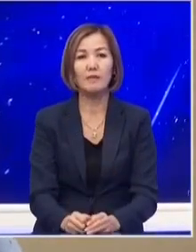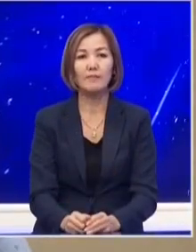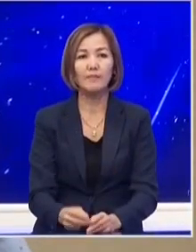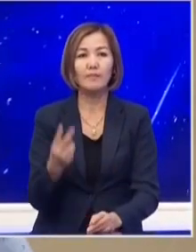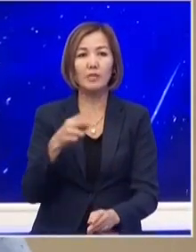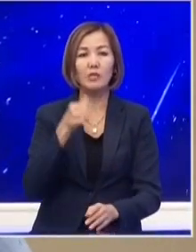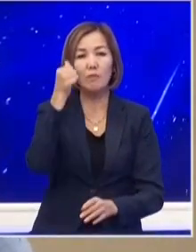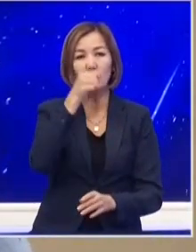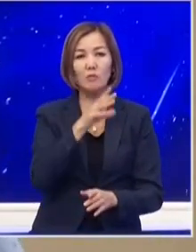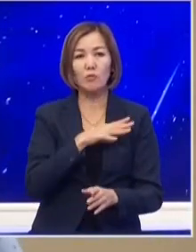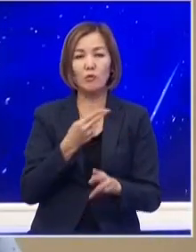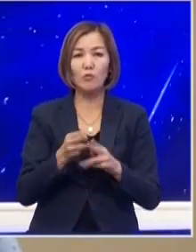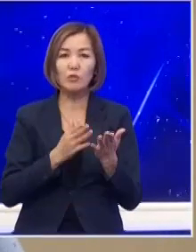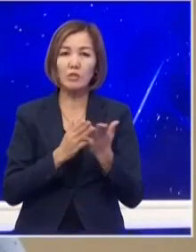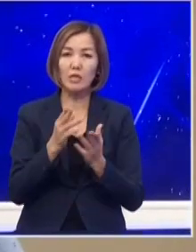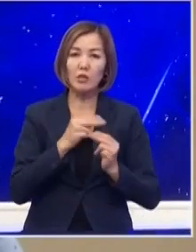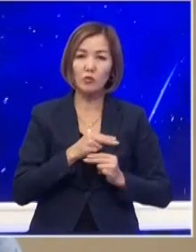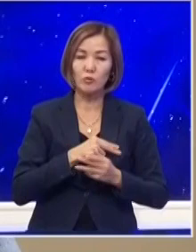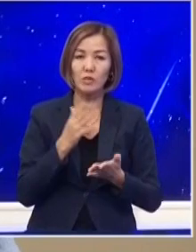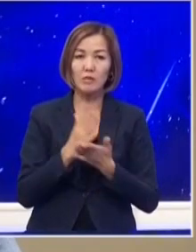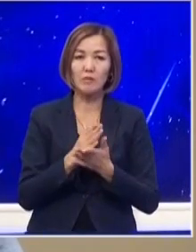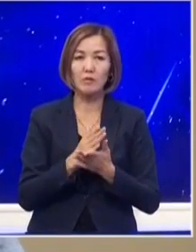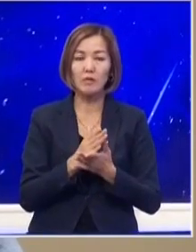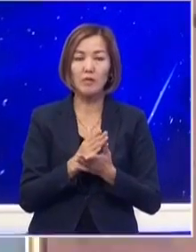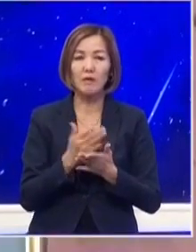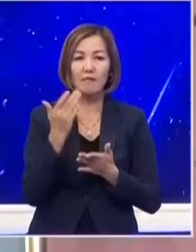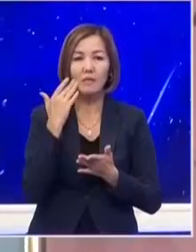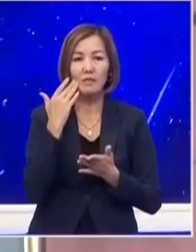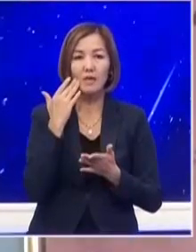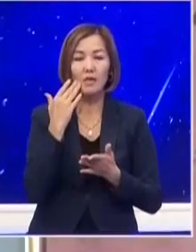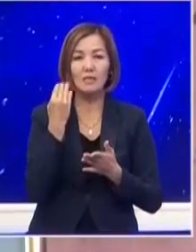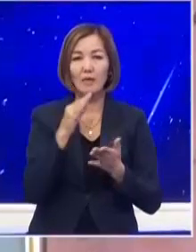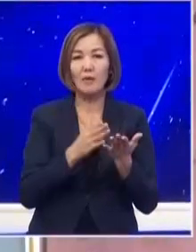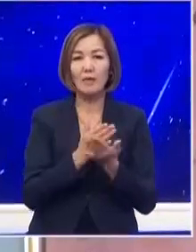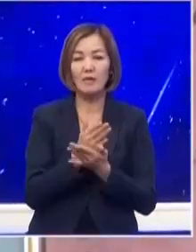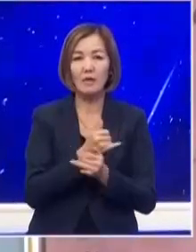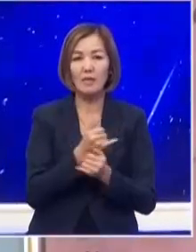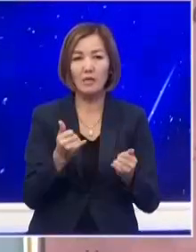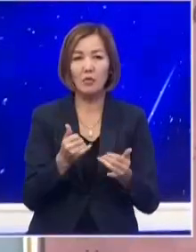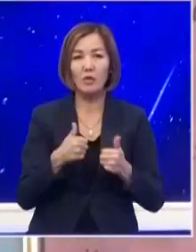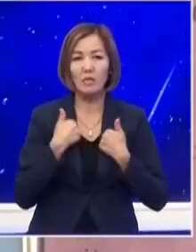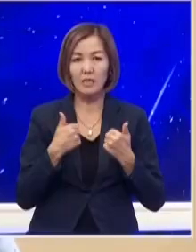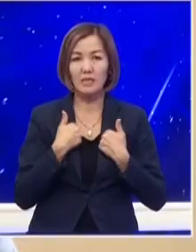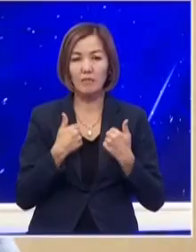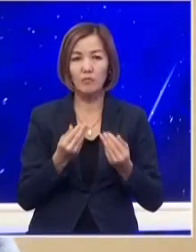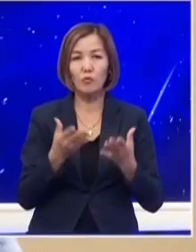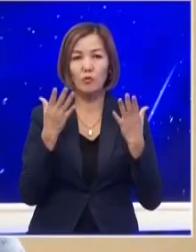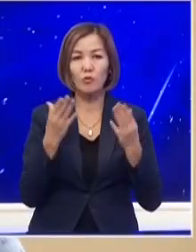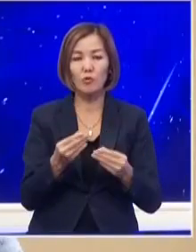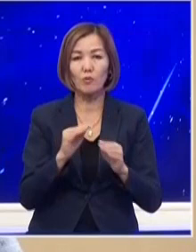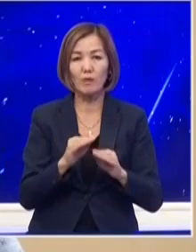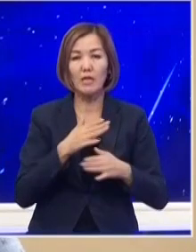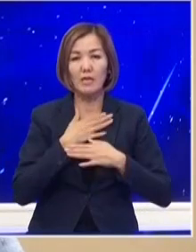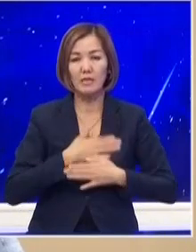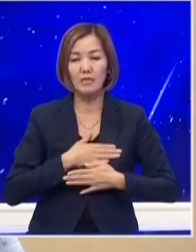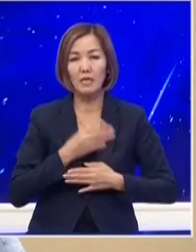жуық осы салада жұмыс жасап келеатырмыз. Жұмысымызды өз уақытында сапалы атқарамыз. Балаларға бүгінгі күні барлығы риза, тамақ